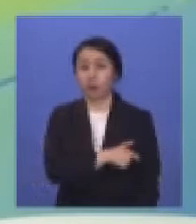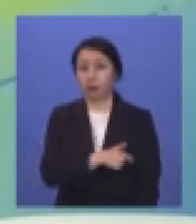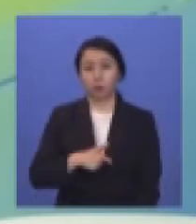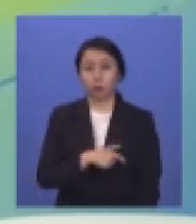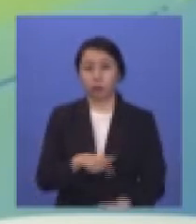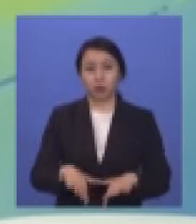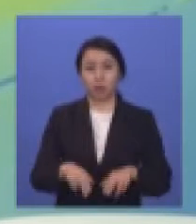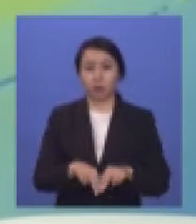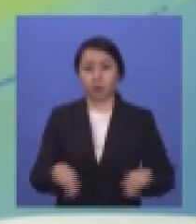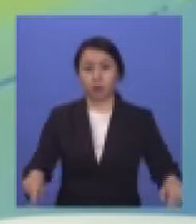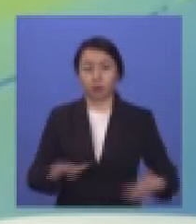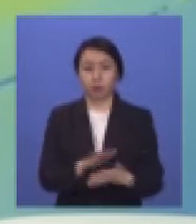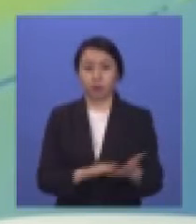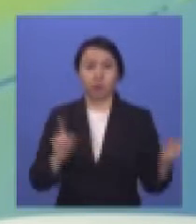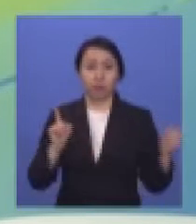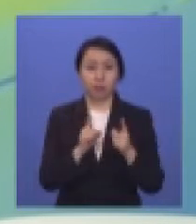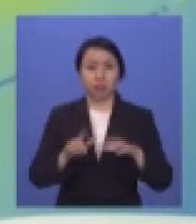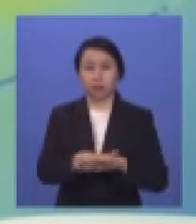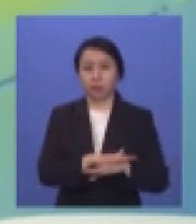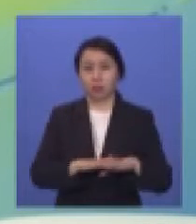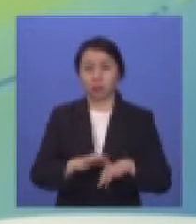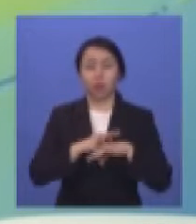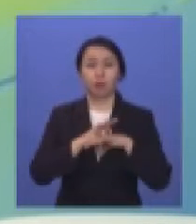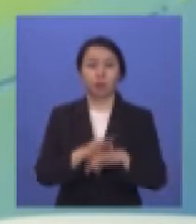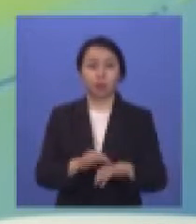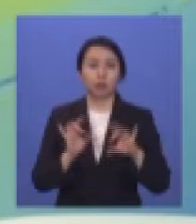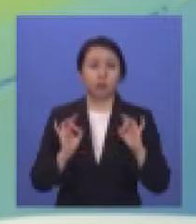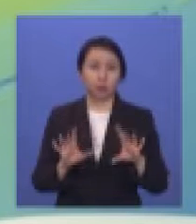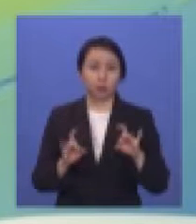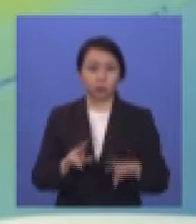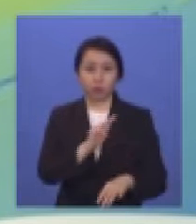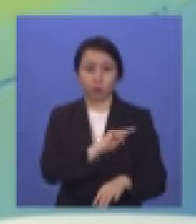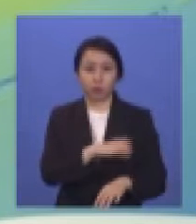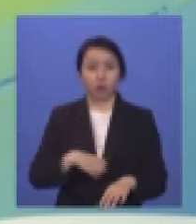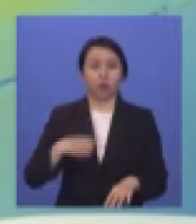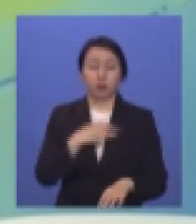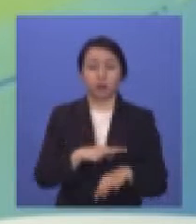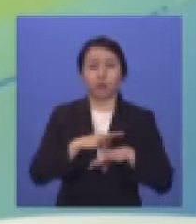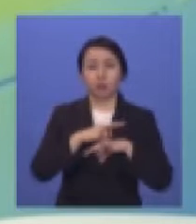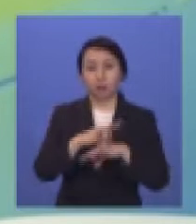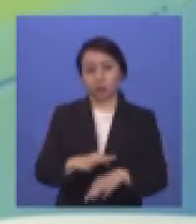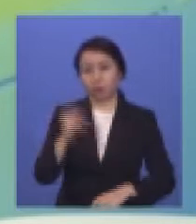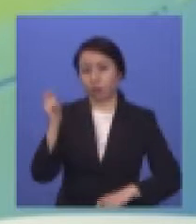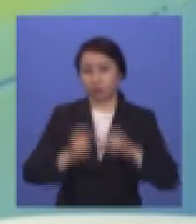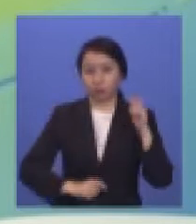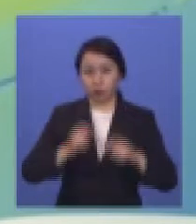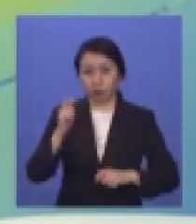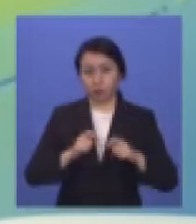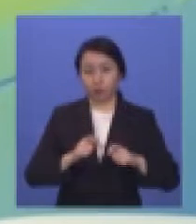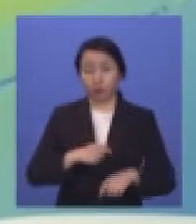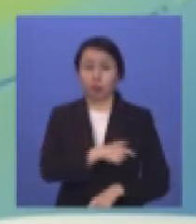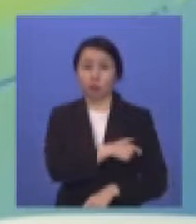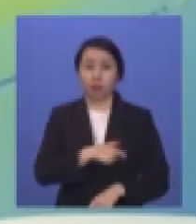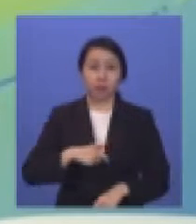Депутаты Мажилиса парламента продолжают встречаться с населением и проводить разъяснительную работу о важности проводимого